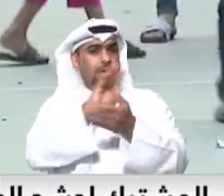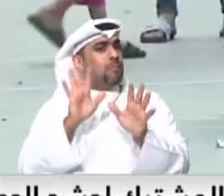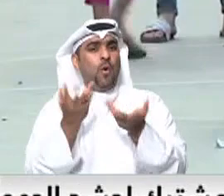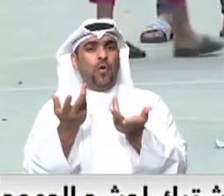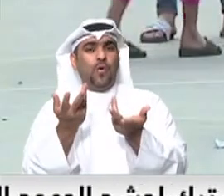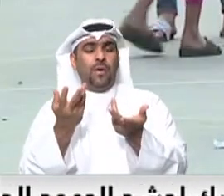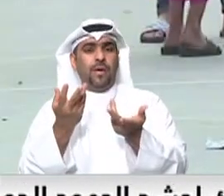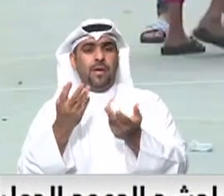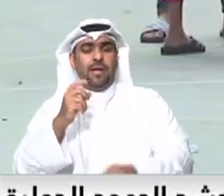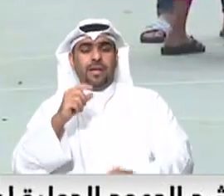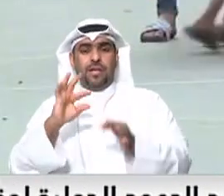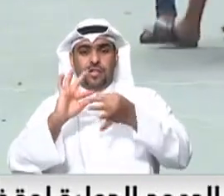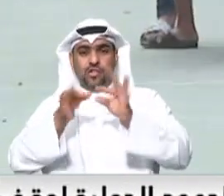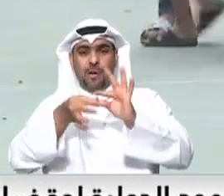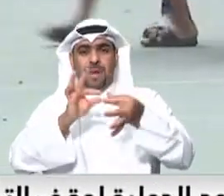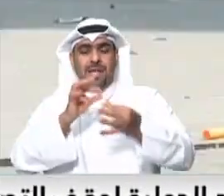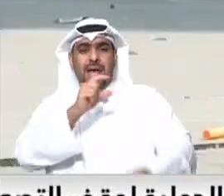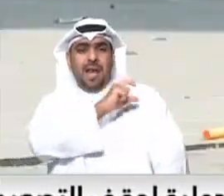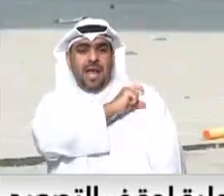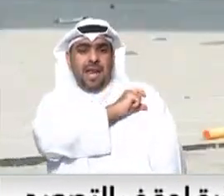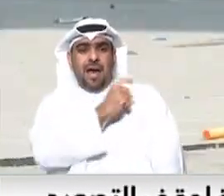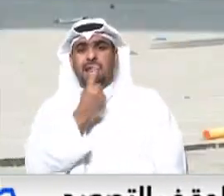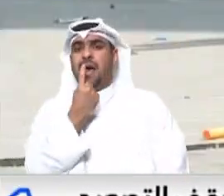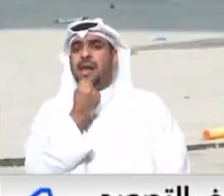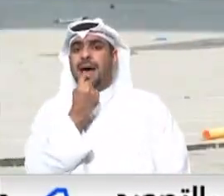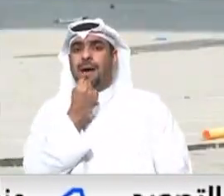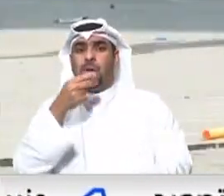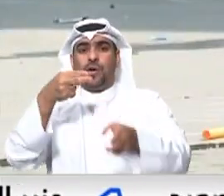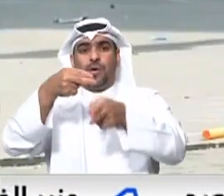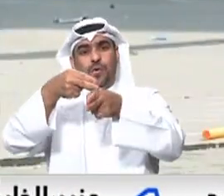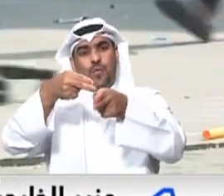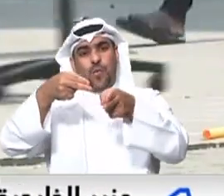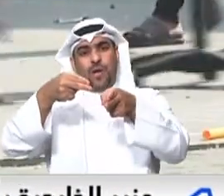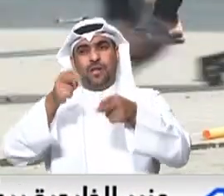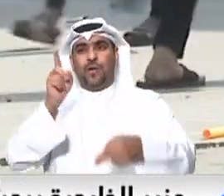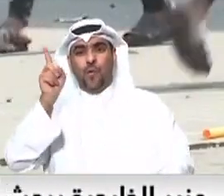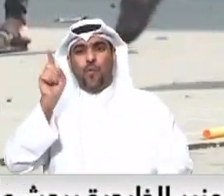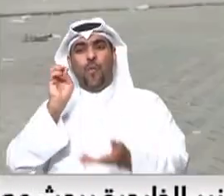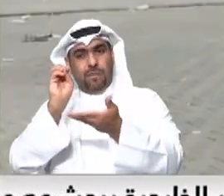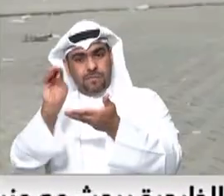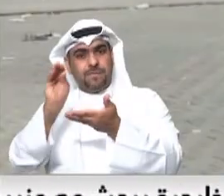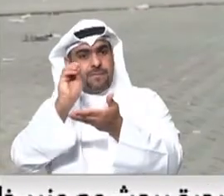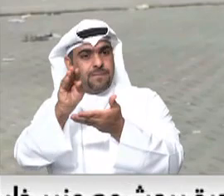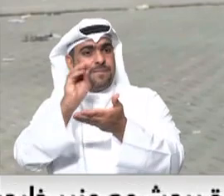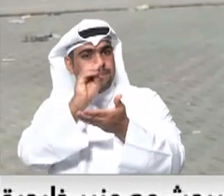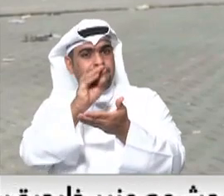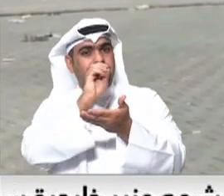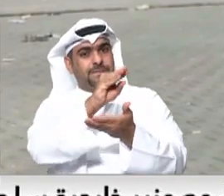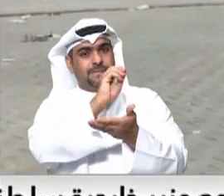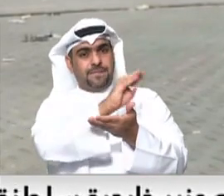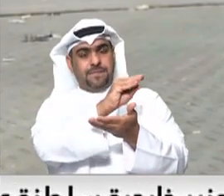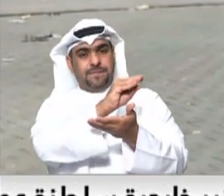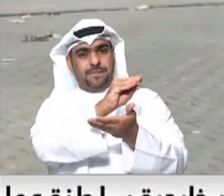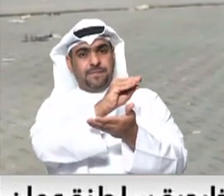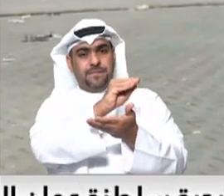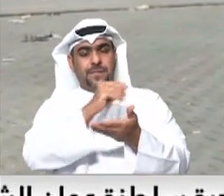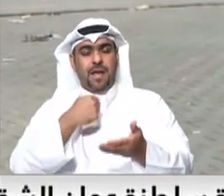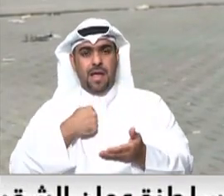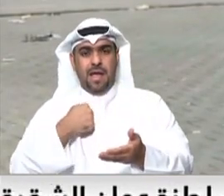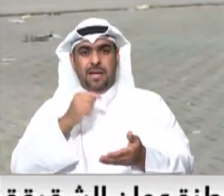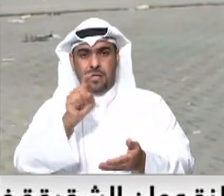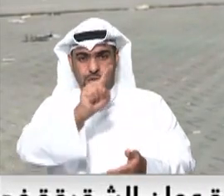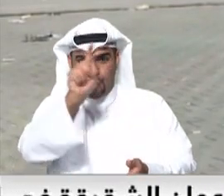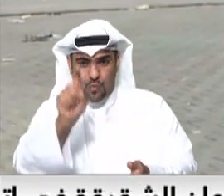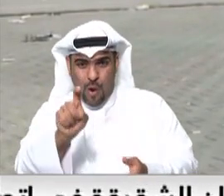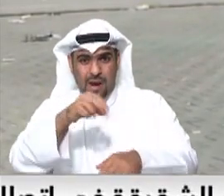كانت تمدهم بهذه الأشياء. وحسب ما تحدثنا مع النازحين بأنهم